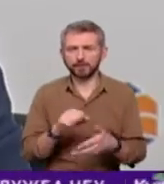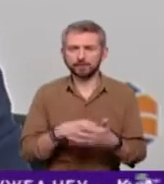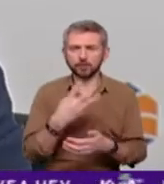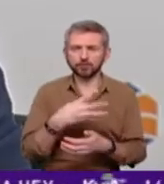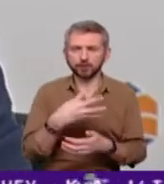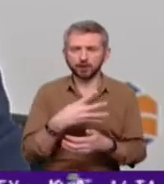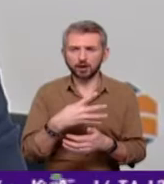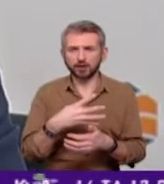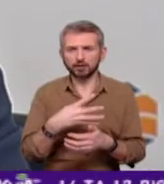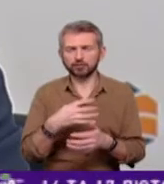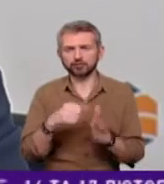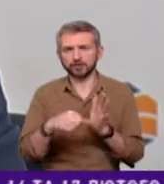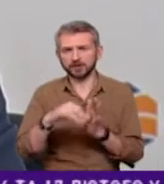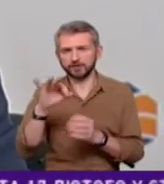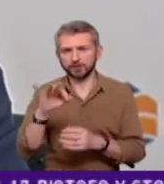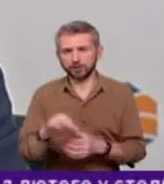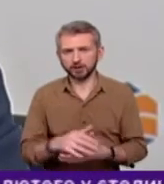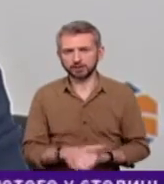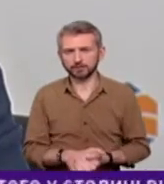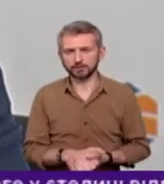навіть 60%.